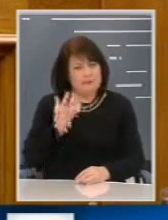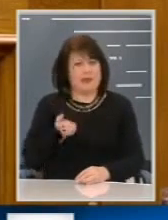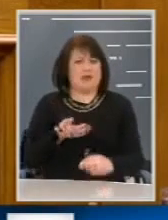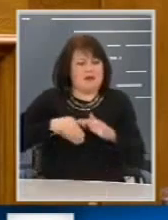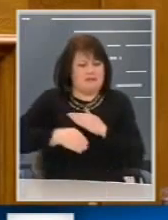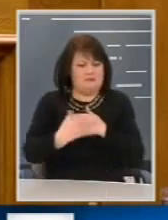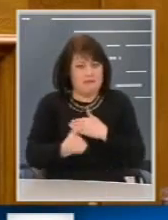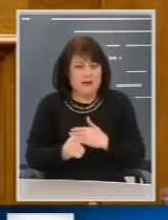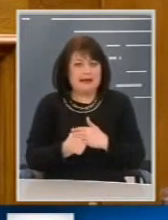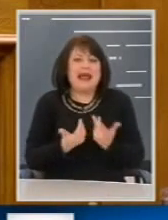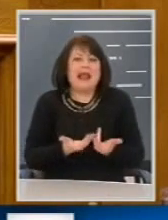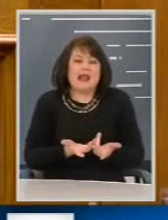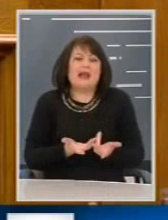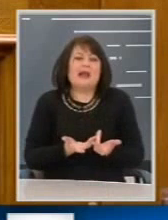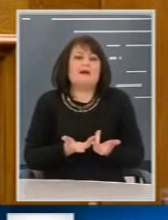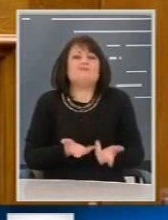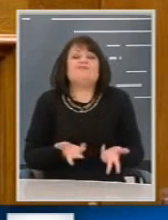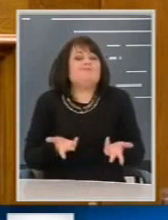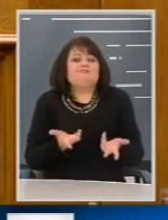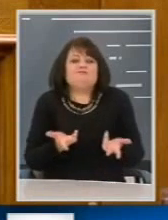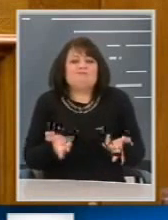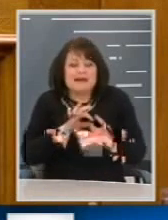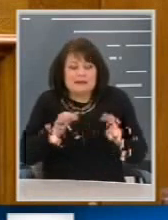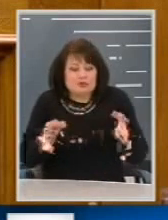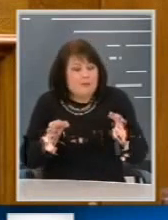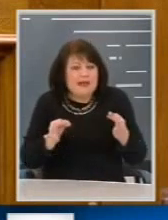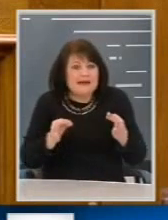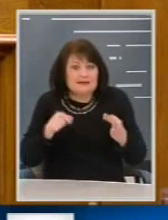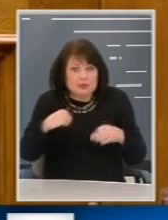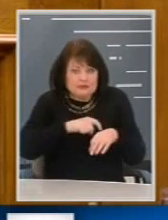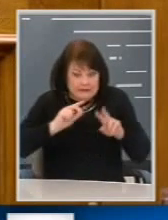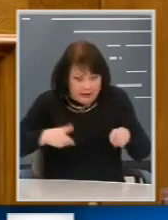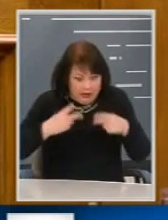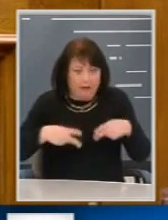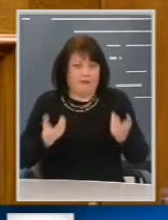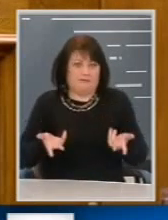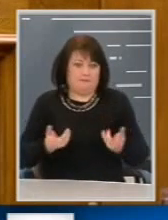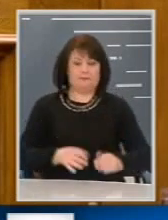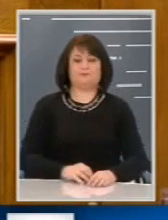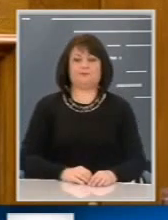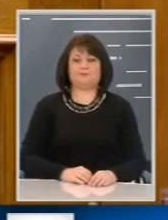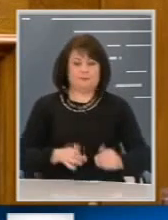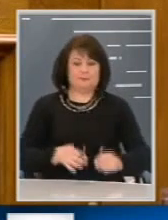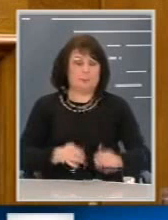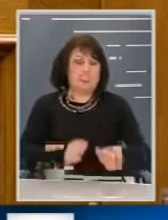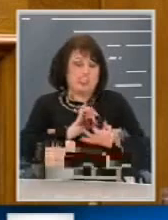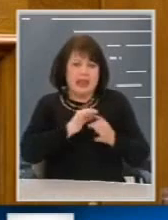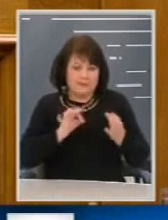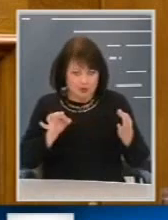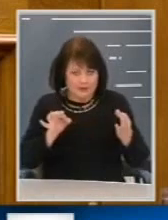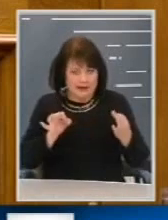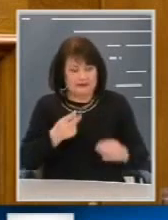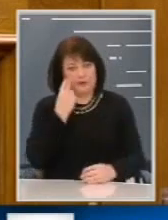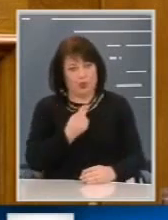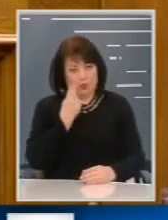εκεί, αλλά να μην υπάρχει πρόσβαση στις λεπτομέρειες που τώρα ανακαλύπτονται. Τις λεπτομέρειες που όπως